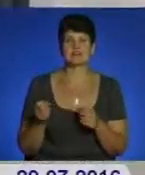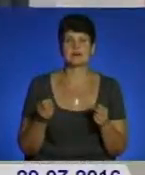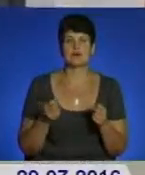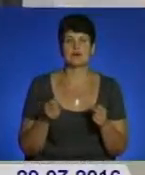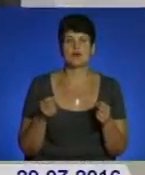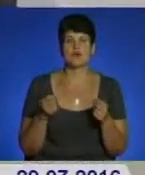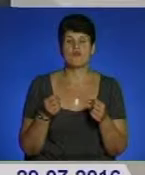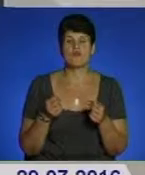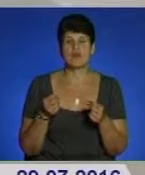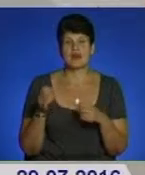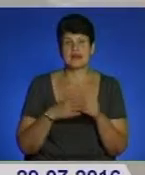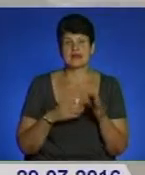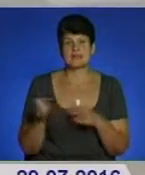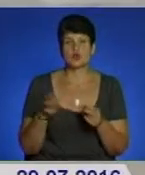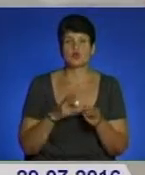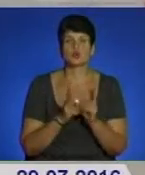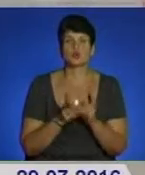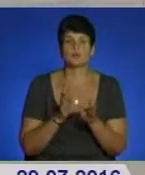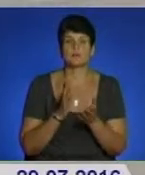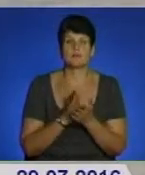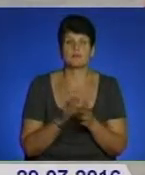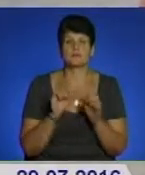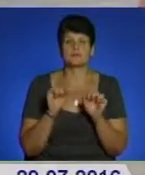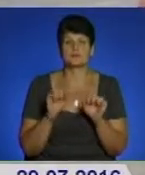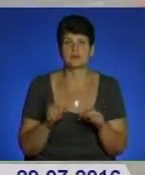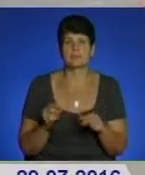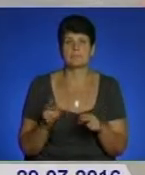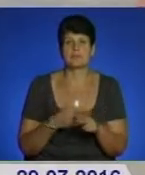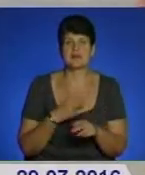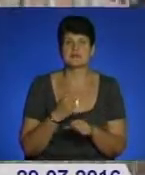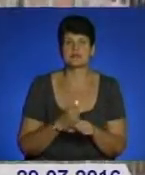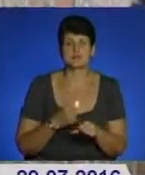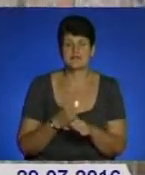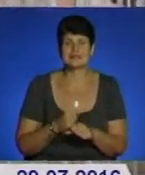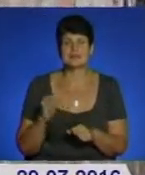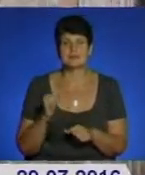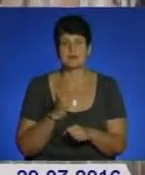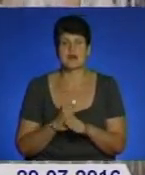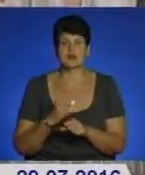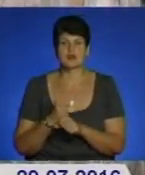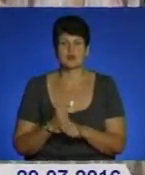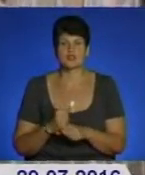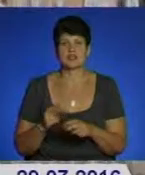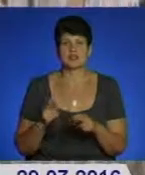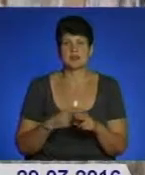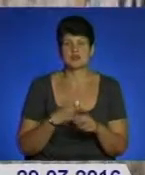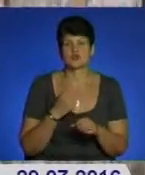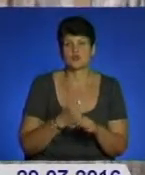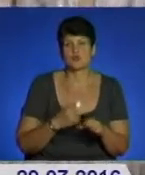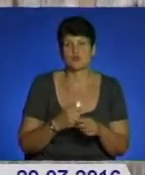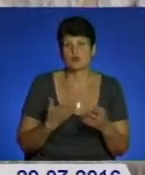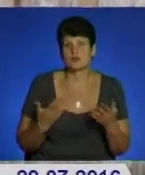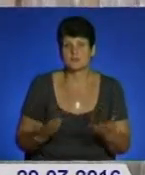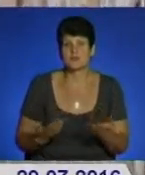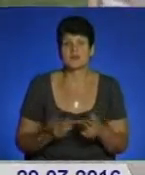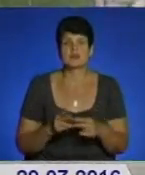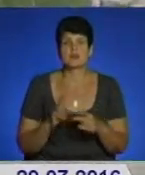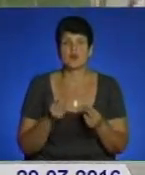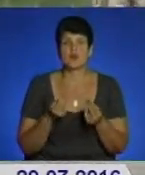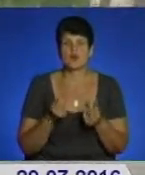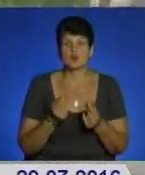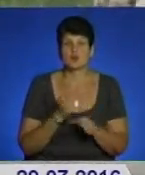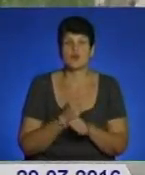у Київському вищому училищі Національного торговельно-економічного університету. Підтвердити